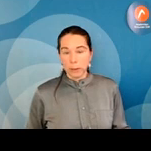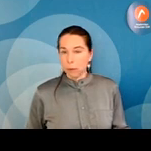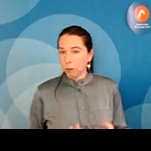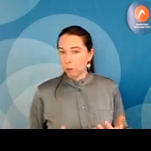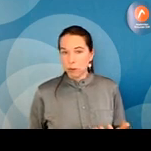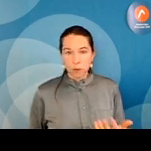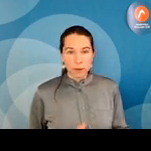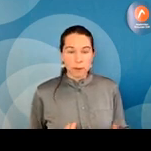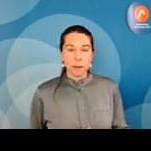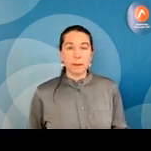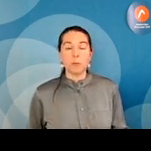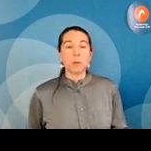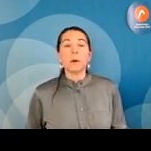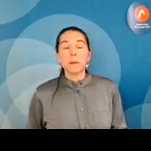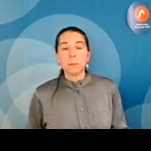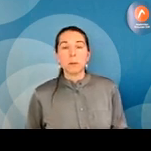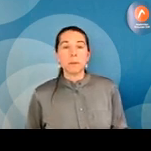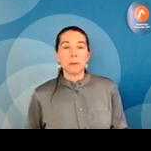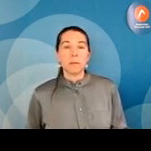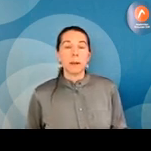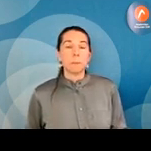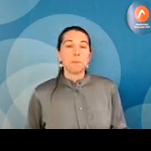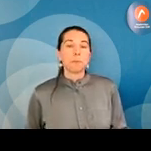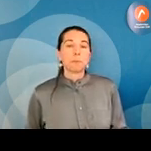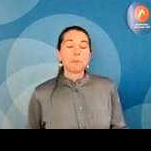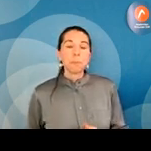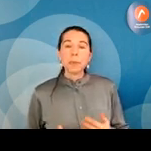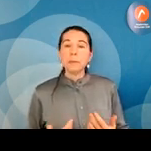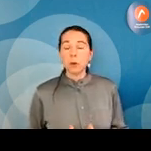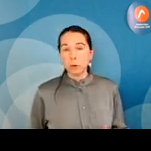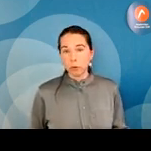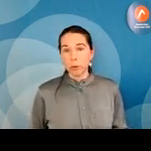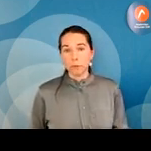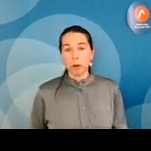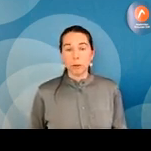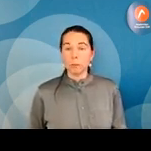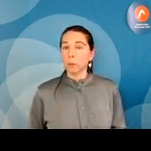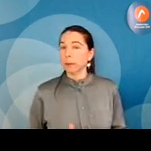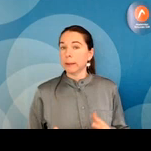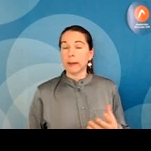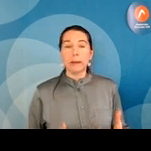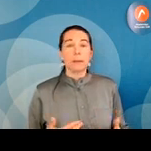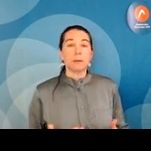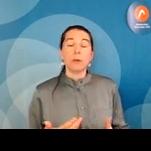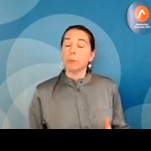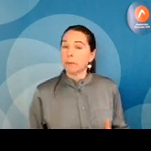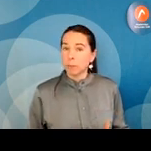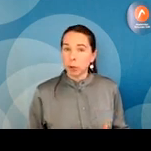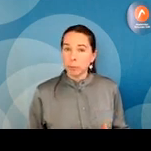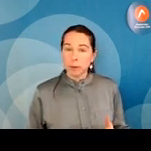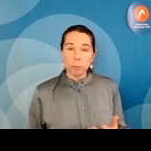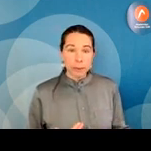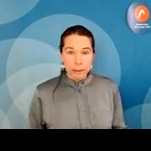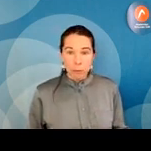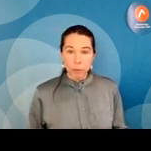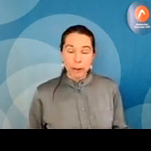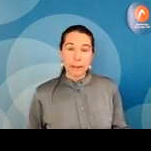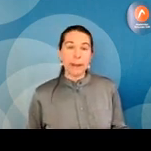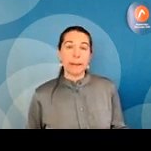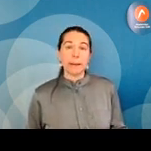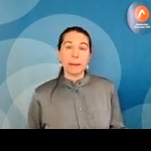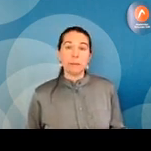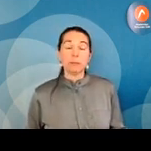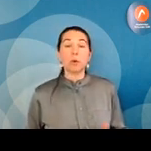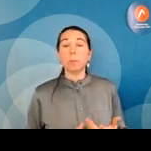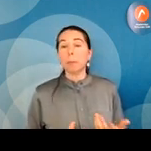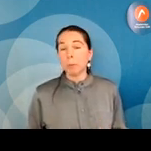i våra olika löneöversyner när vi pratar med arbetsgivare. Det är också så att vi har liksom olika, så vi jobbar väldigt mycket med